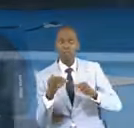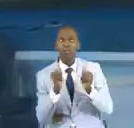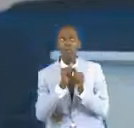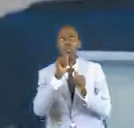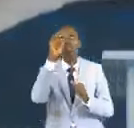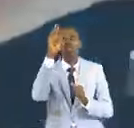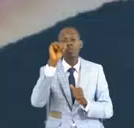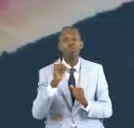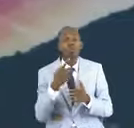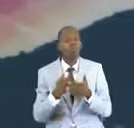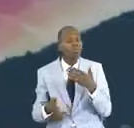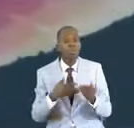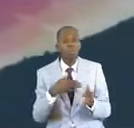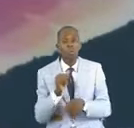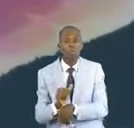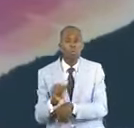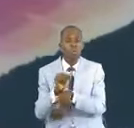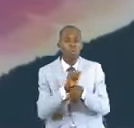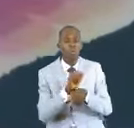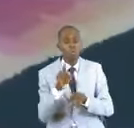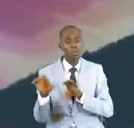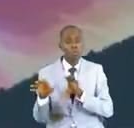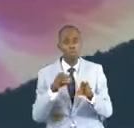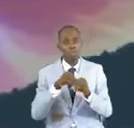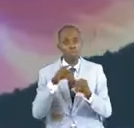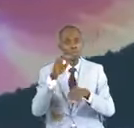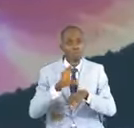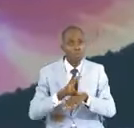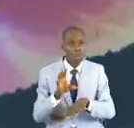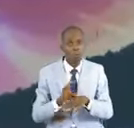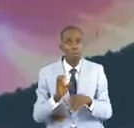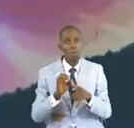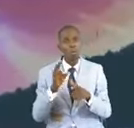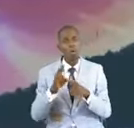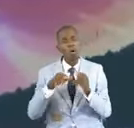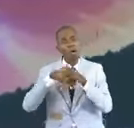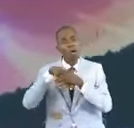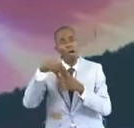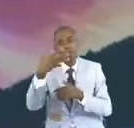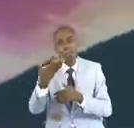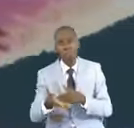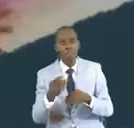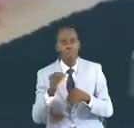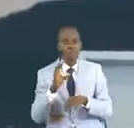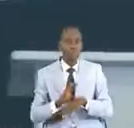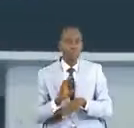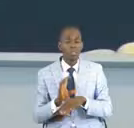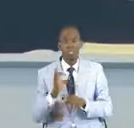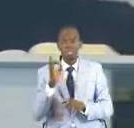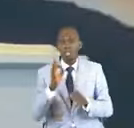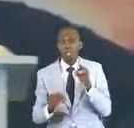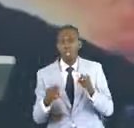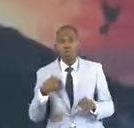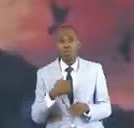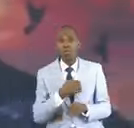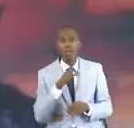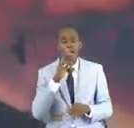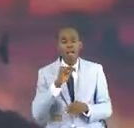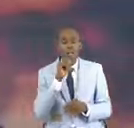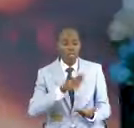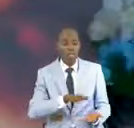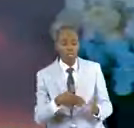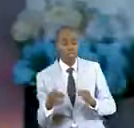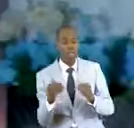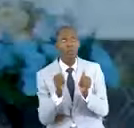ya, n'ime nzukọ ma ọ bụkwanụ n'ime obodo. Ọ bụrụ na anyị esoghị Kraịst nwụkọ ọnwụ, ihe ọ sọrọ